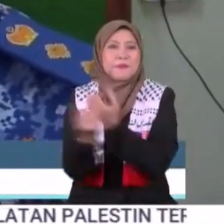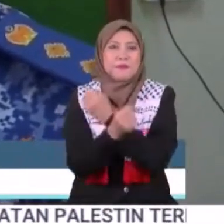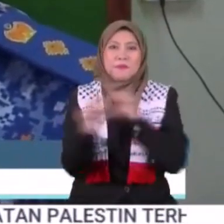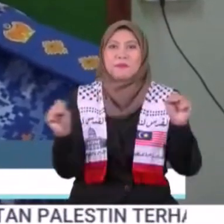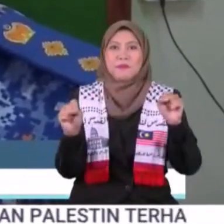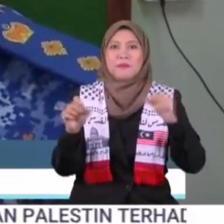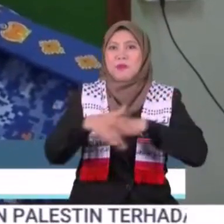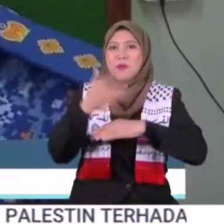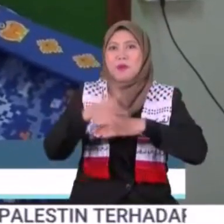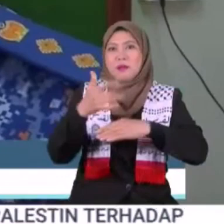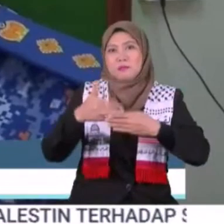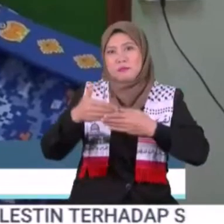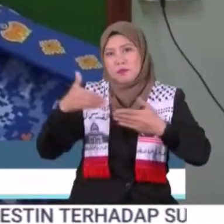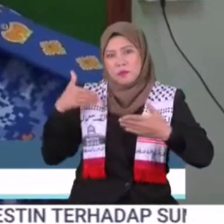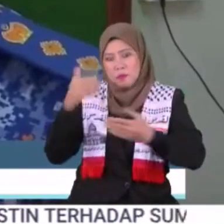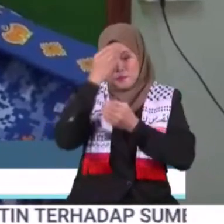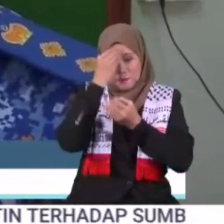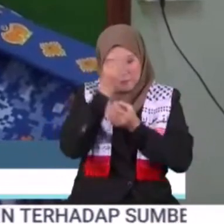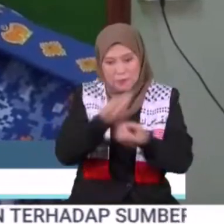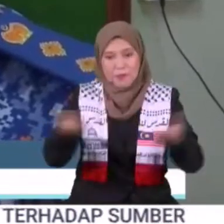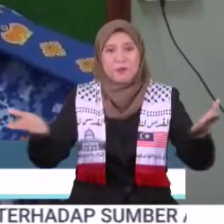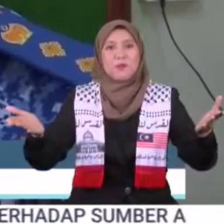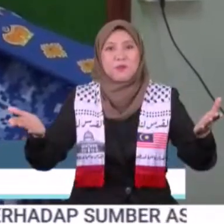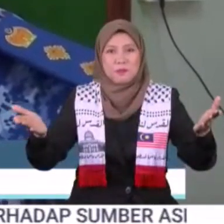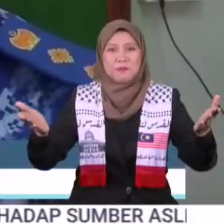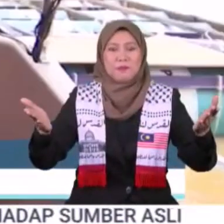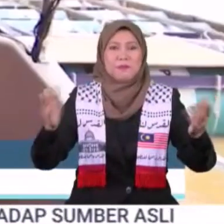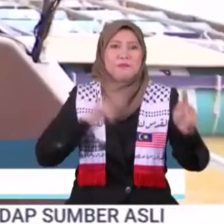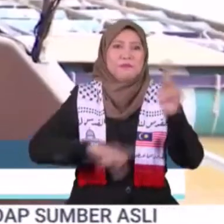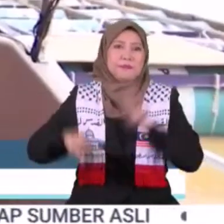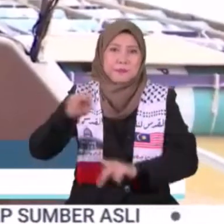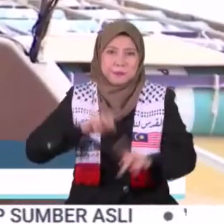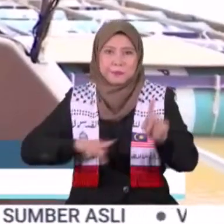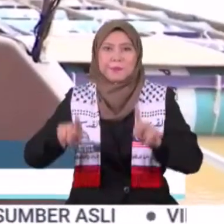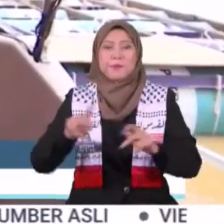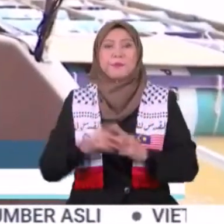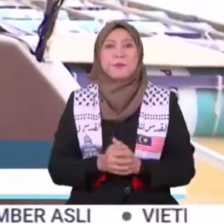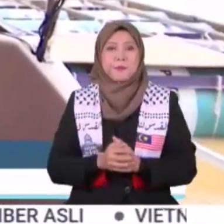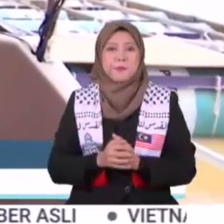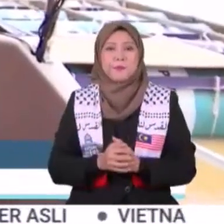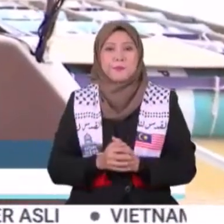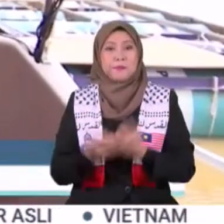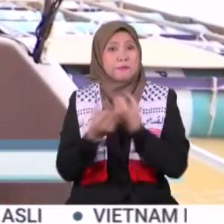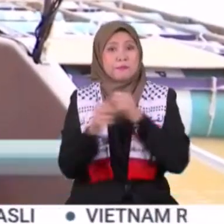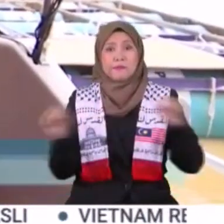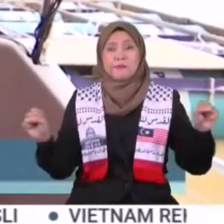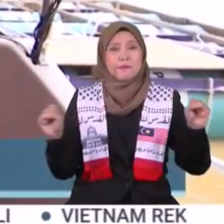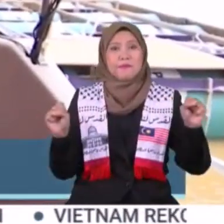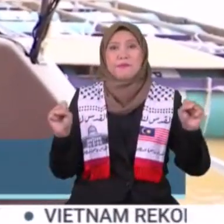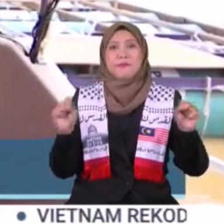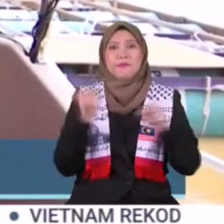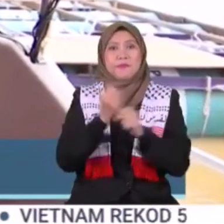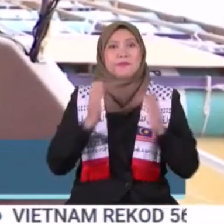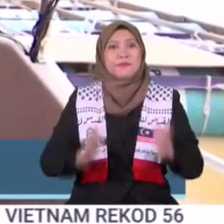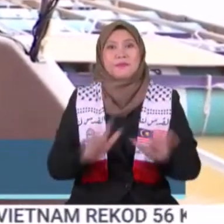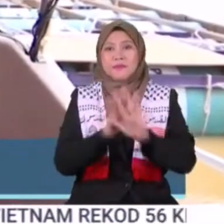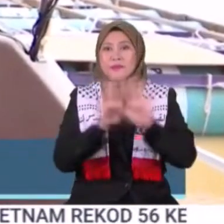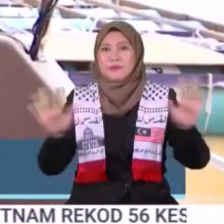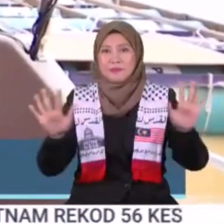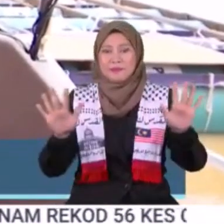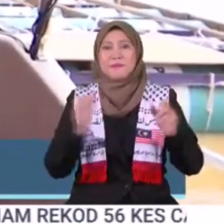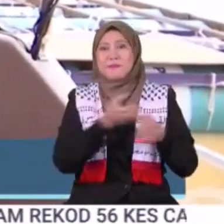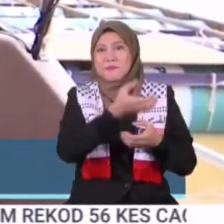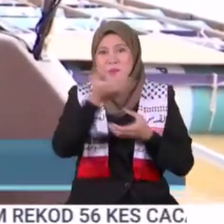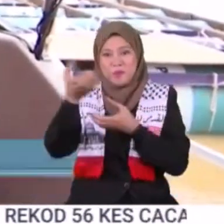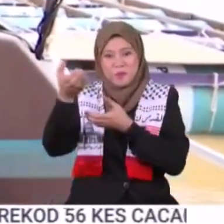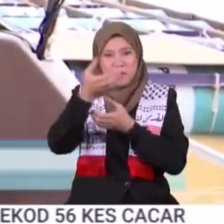Bersedia awal untuk memaklumkan kepada orang-orang sekitar lah. Kesiapsiagaan barisan hadapan antaranya agensi